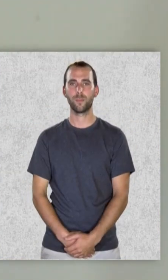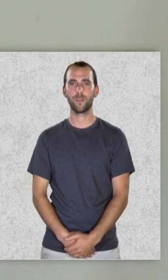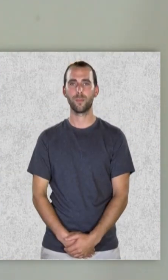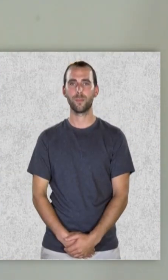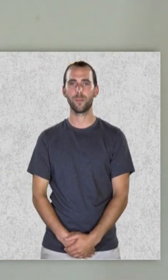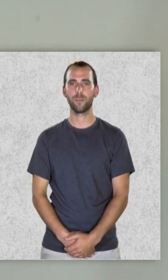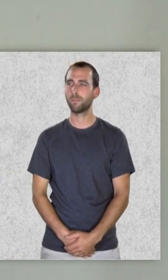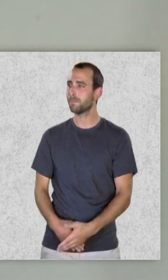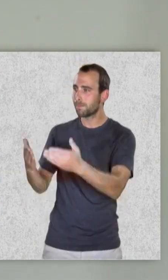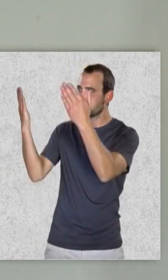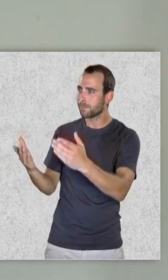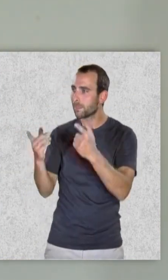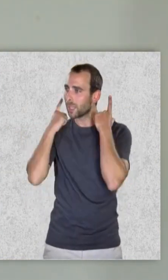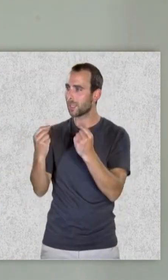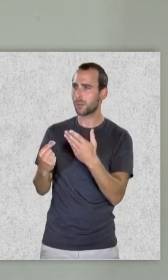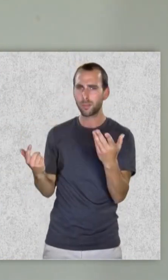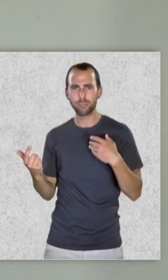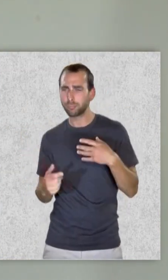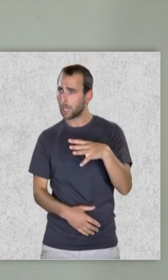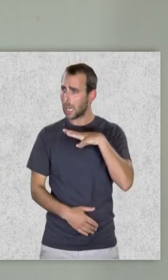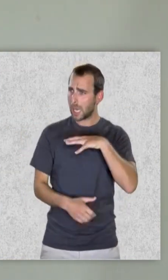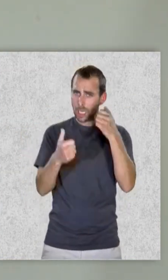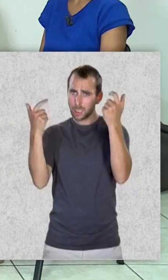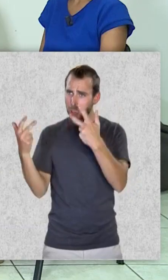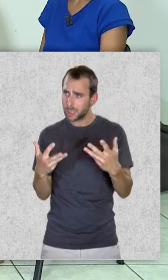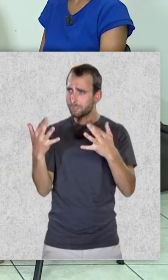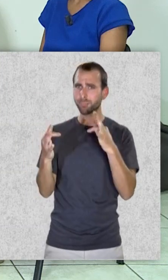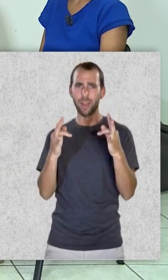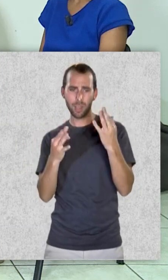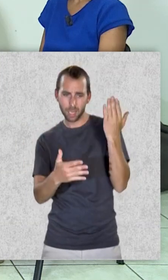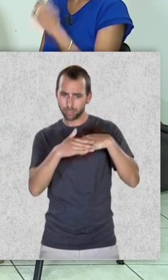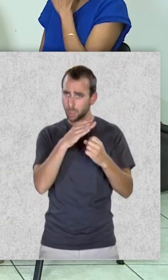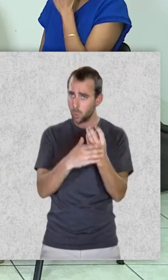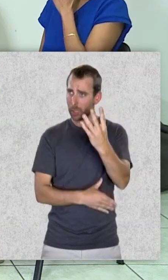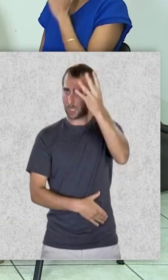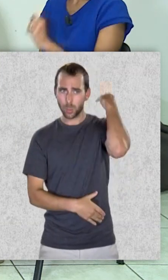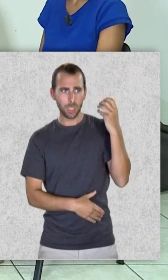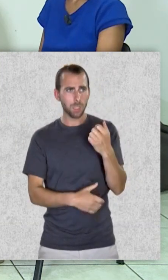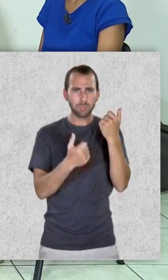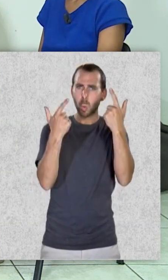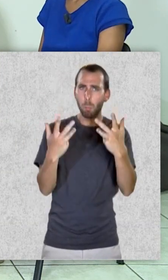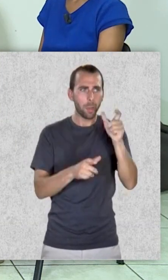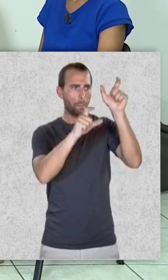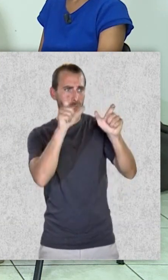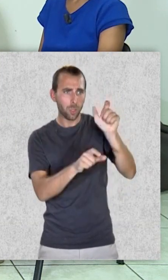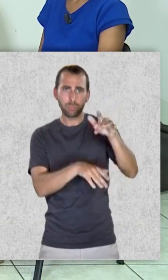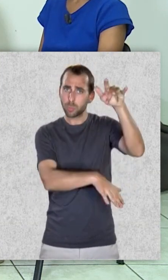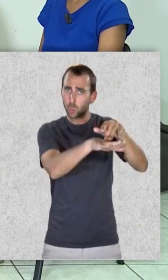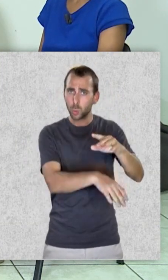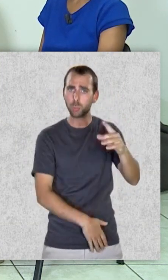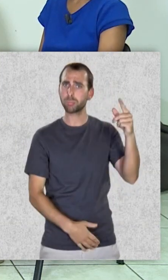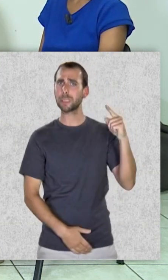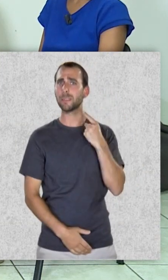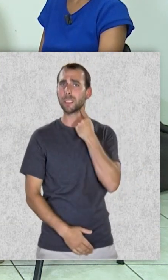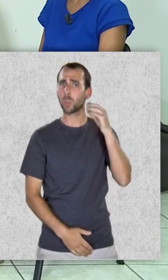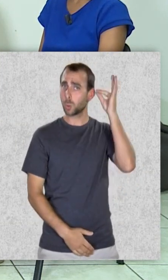Erika Nichols, est-ce qu'on a des chiffres sur le nombre de personnes en Calédonie qui souffrent de déficiences auditives? Alors, on a